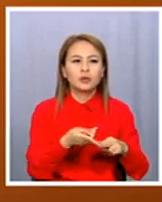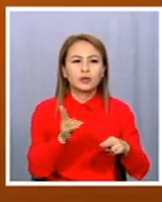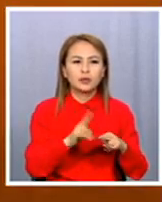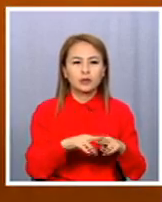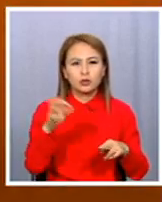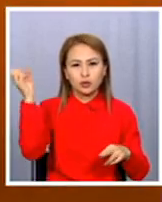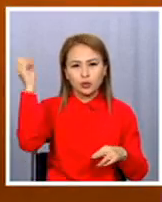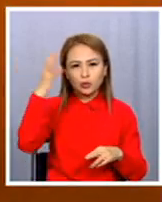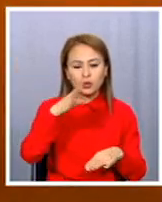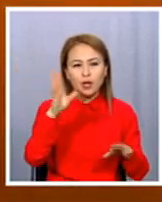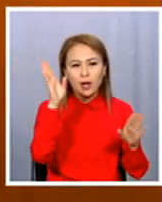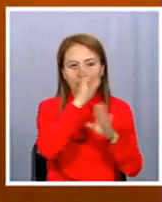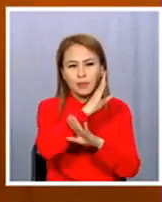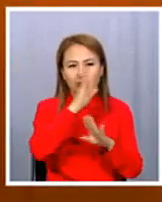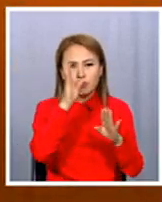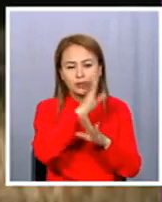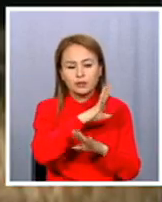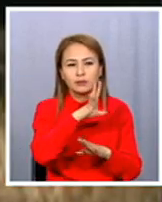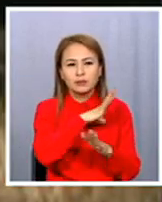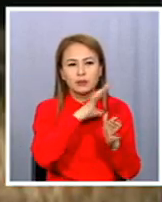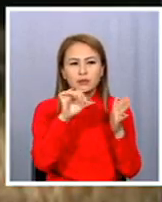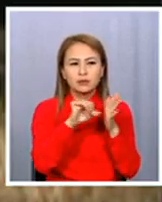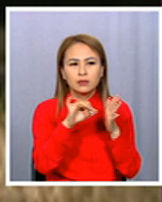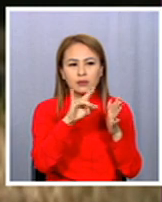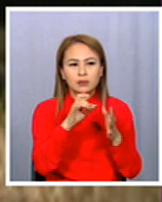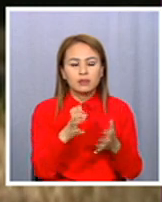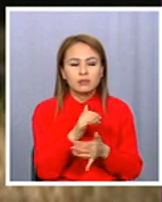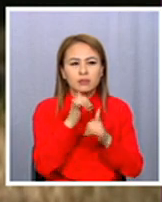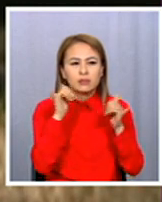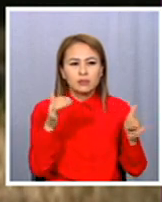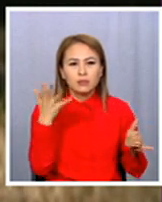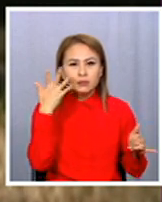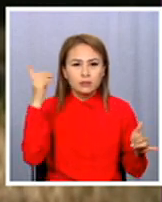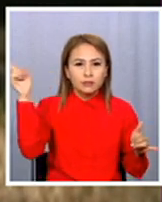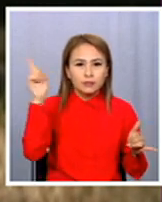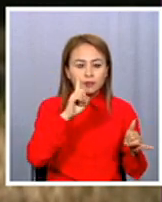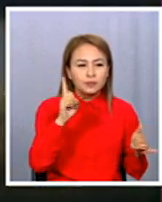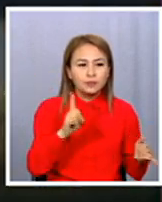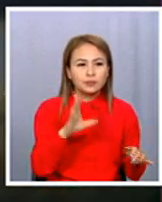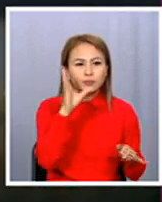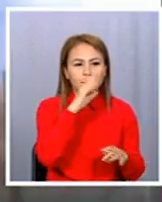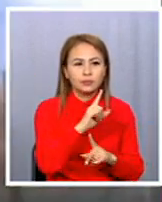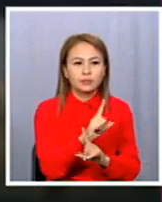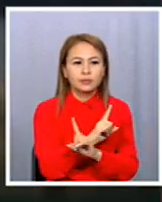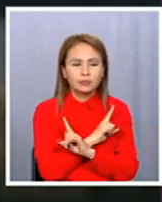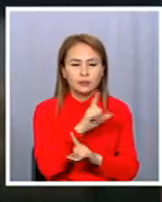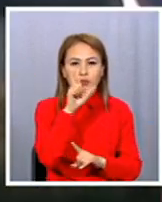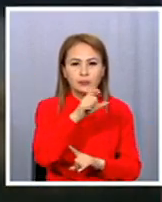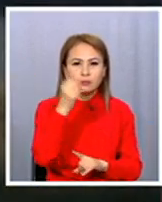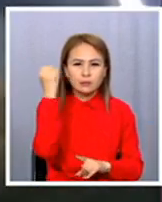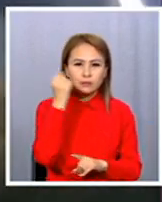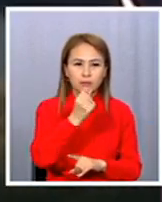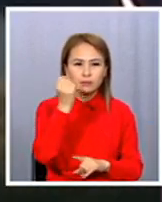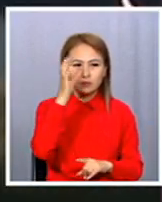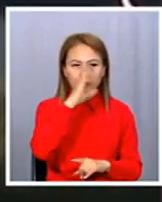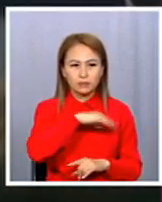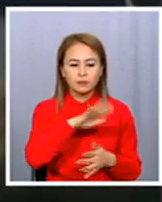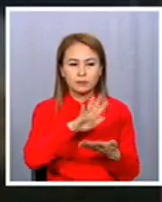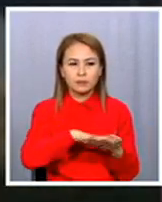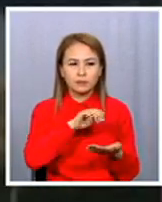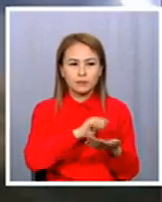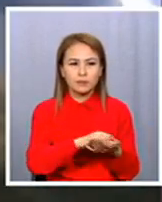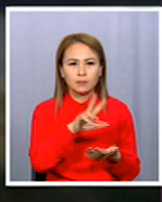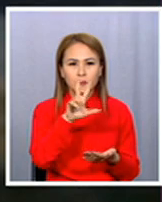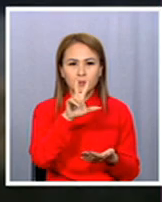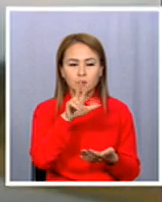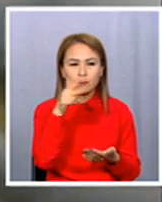аймағындағы температурадан 6 есе жоғары. Найзағай адамға түссе, оның соңы өлімге алып келуі мүмкін. Жыл сайын әлемде найзағайдың кесірінен 3